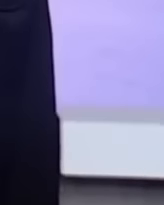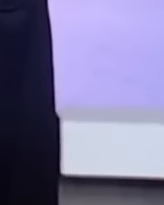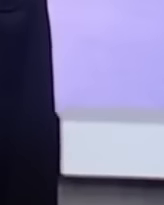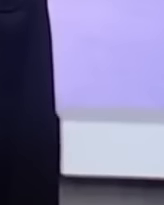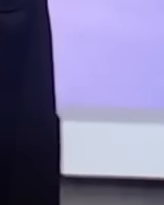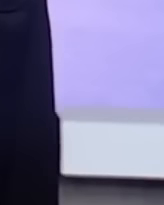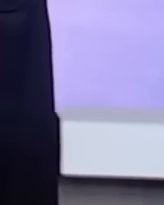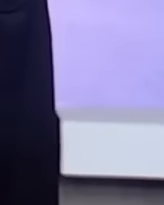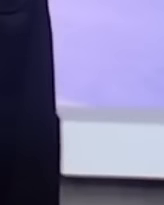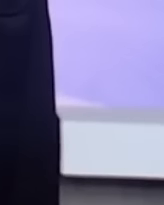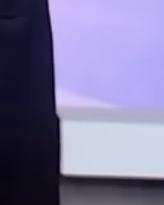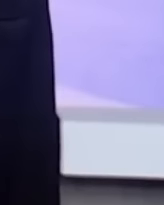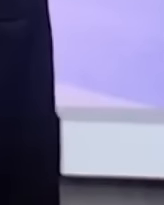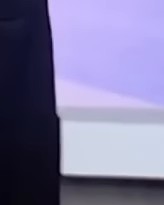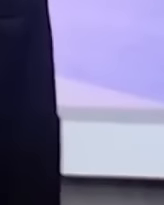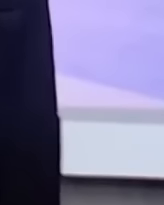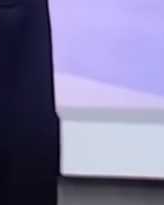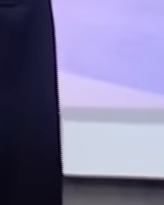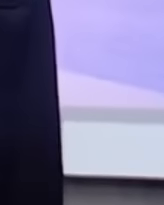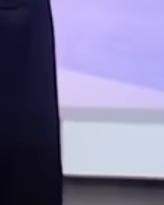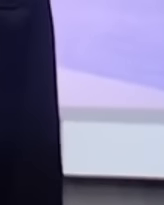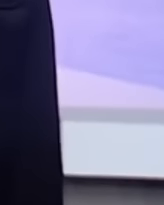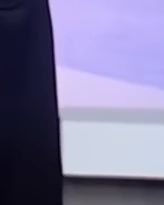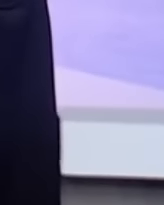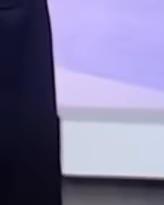News sa YouTube at para sa mga kapuso abroad,